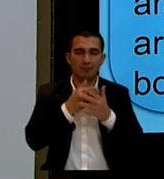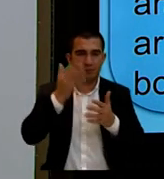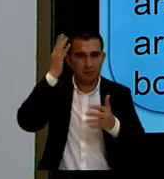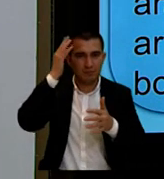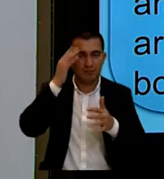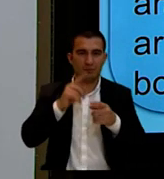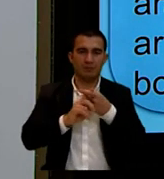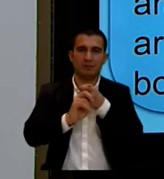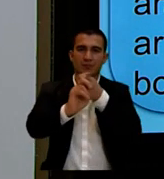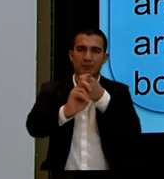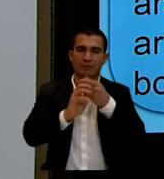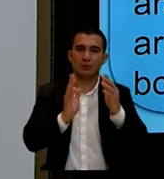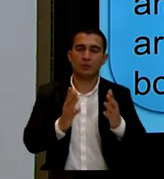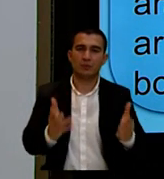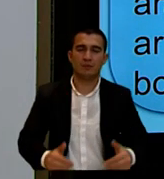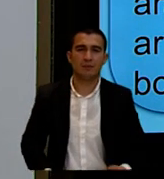boradi.